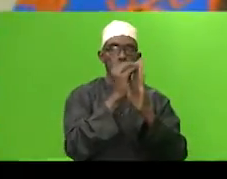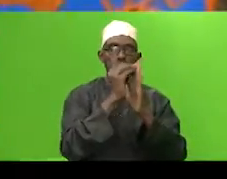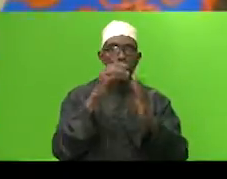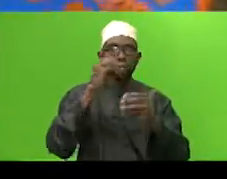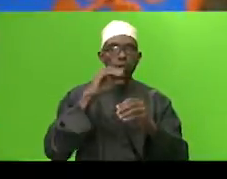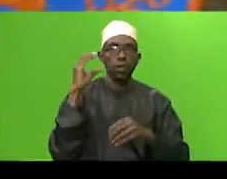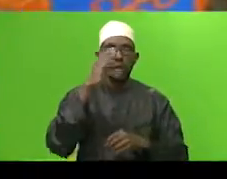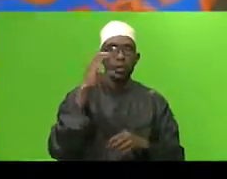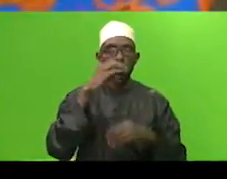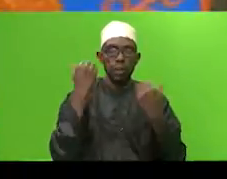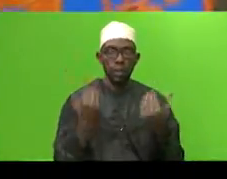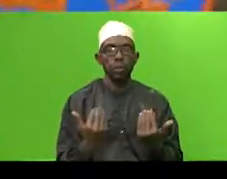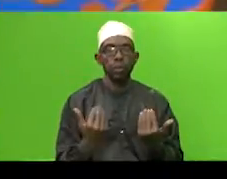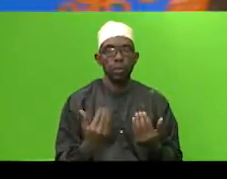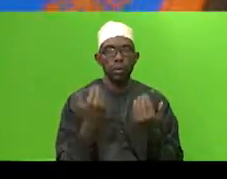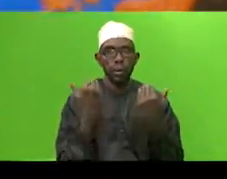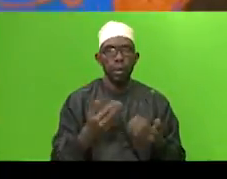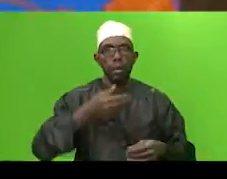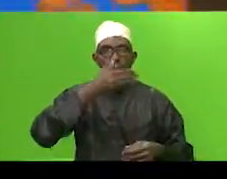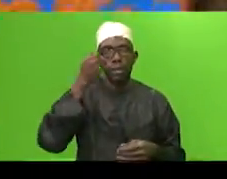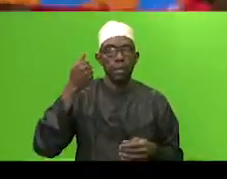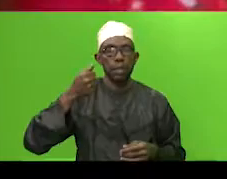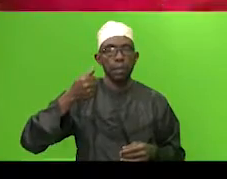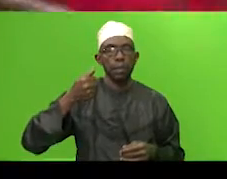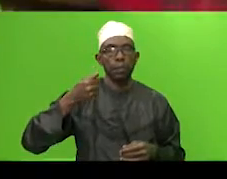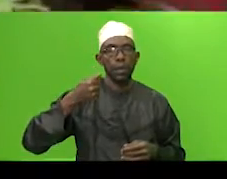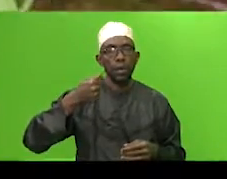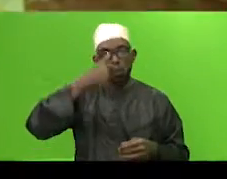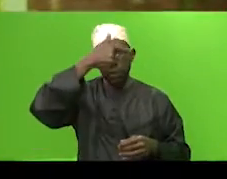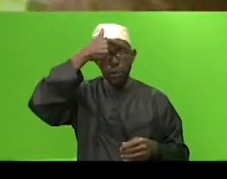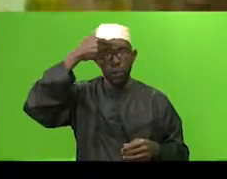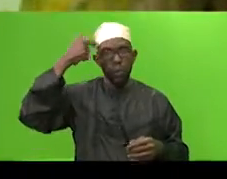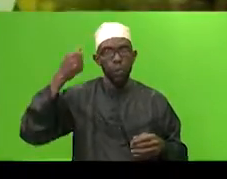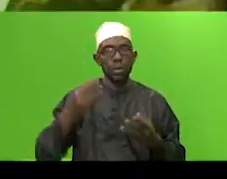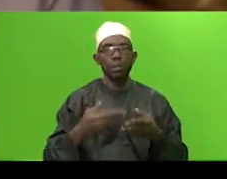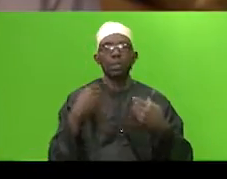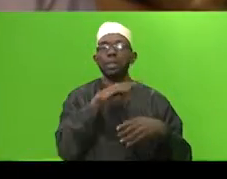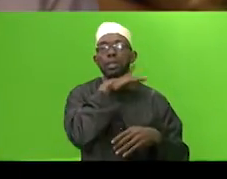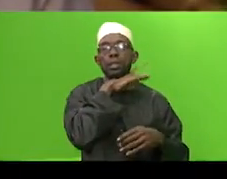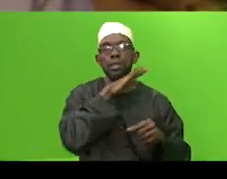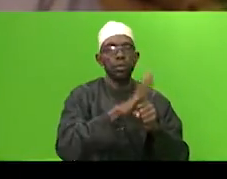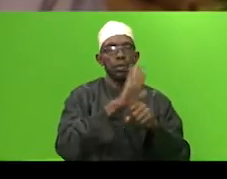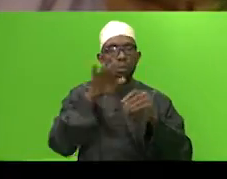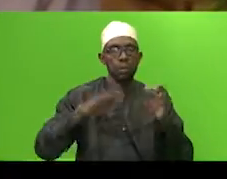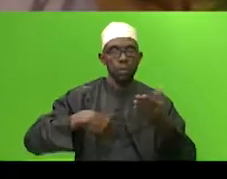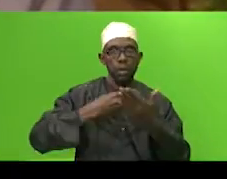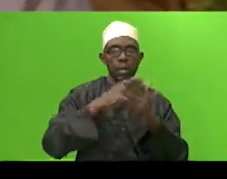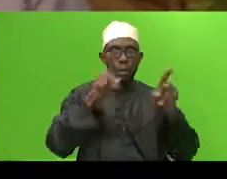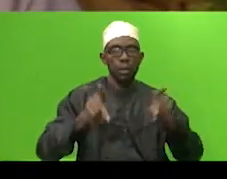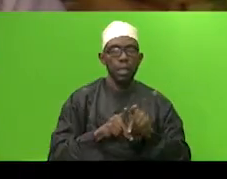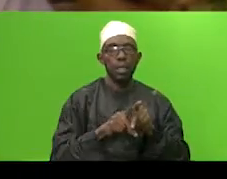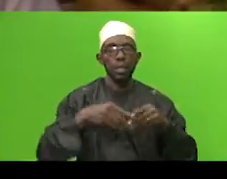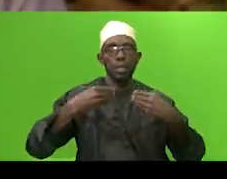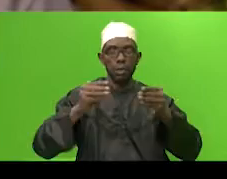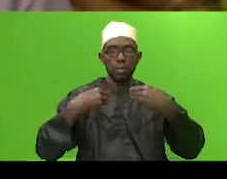customer, lakini saa hii, hata saa hii ndio mzuri. Juu, unajua njuara sikuanga na chafu sana, kila mahali kuna kuanga na njuara, njuara.